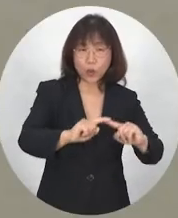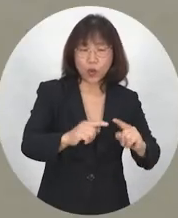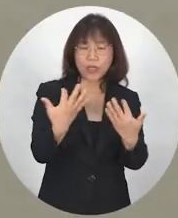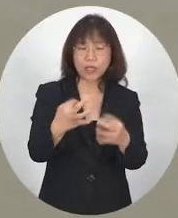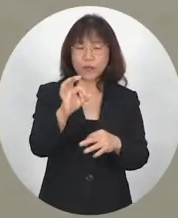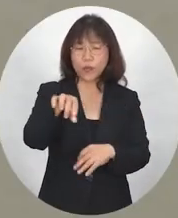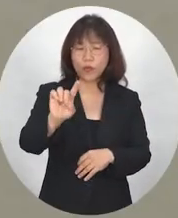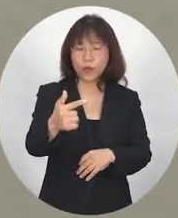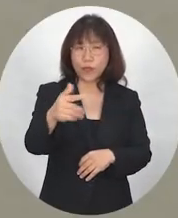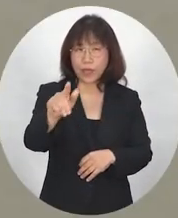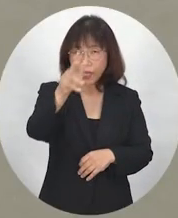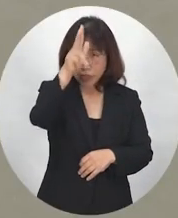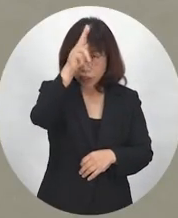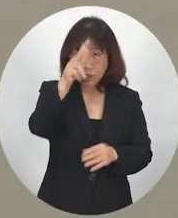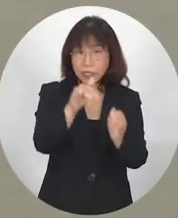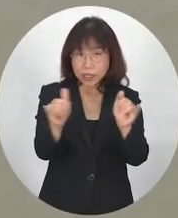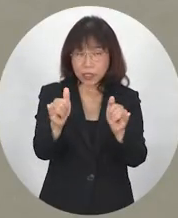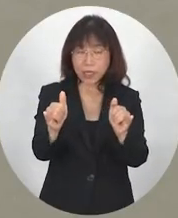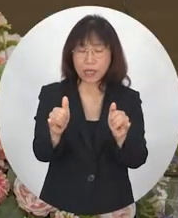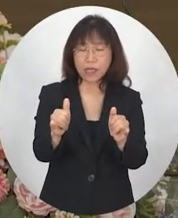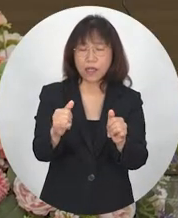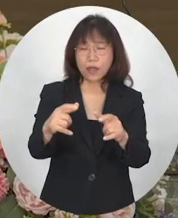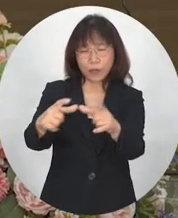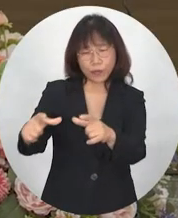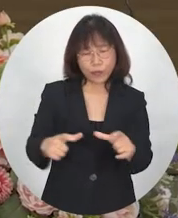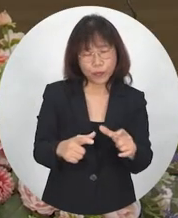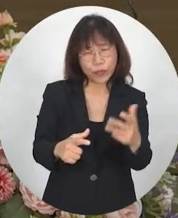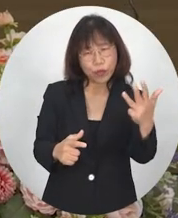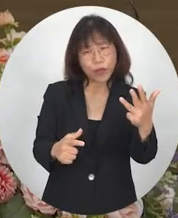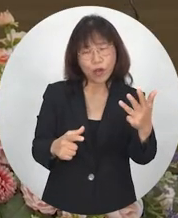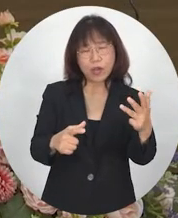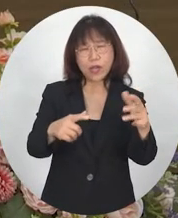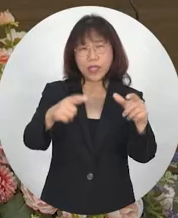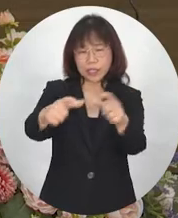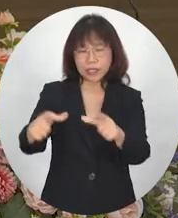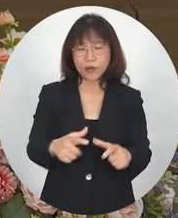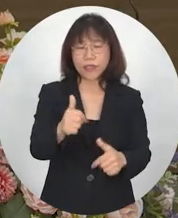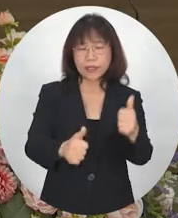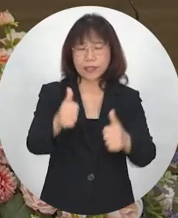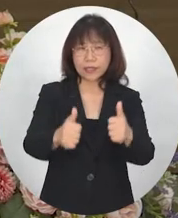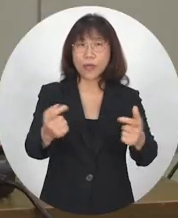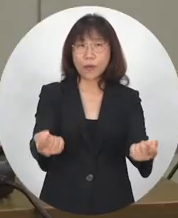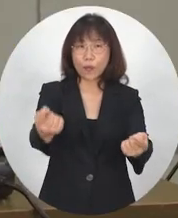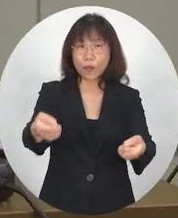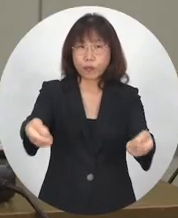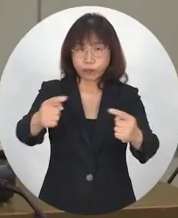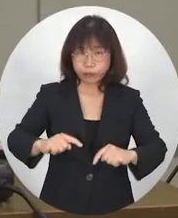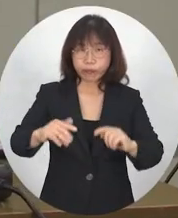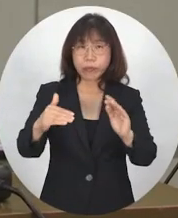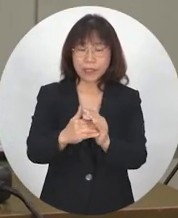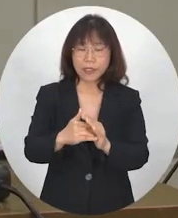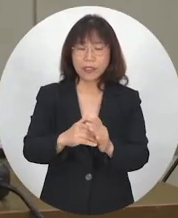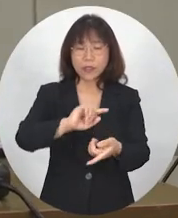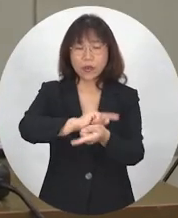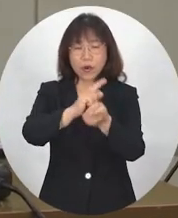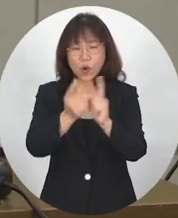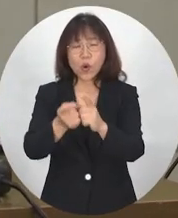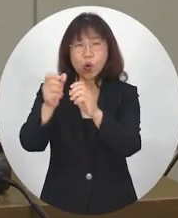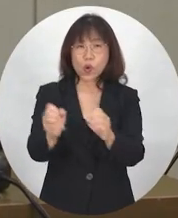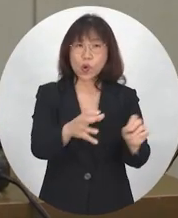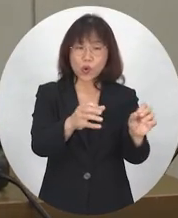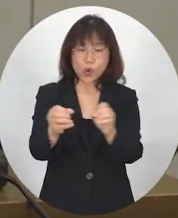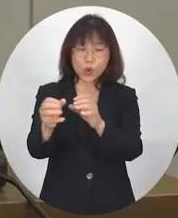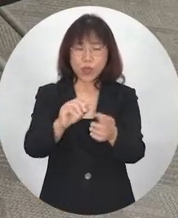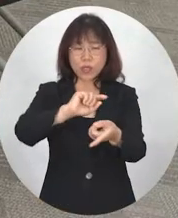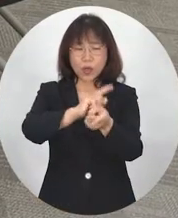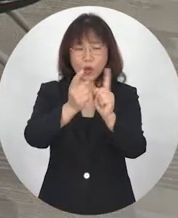김원태 강서경찰서장 등 지역 내 8개 기관장이 한자리에 모였습니다. 본격적인 회의에서는 각 기관별 현안사항에